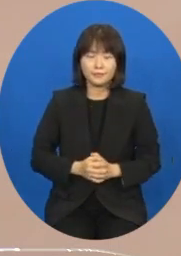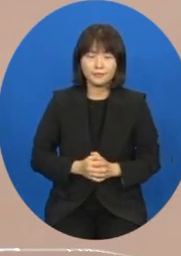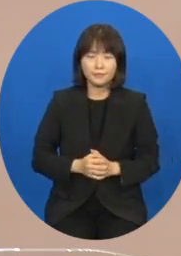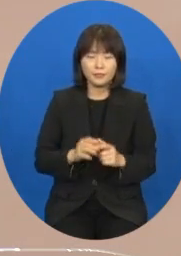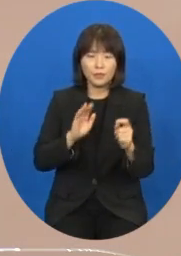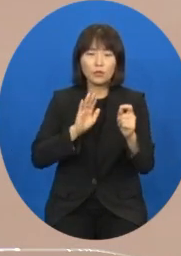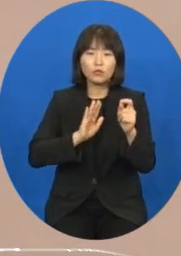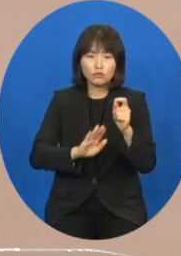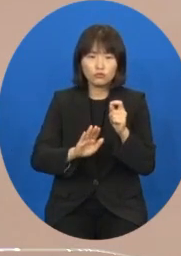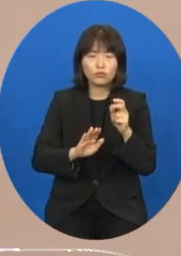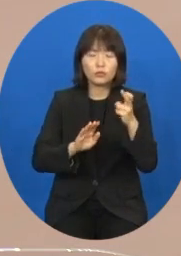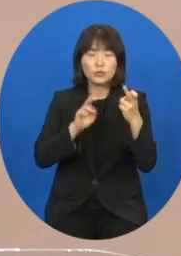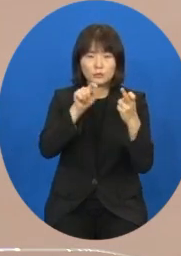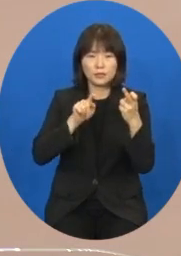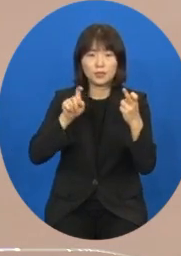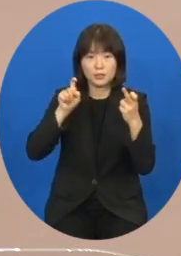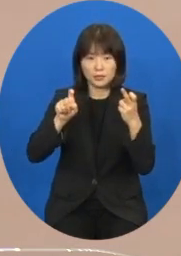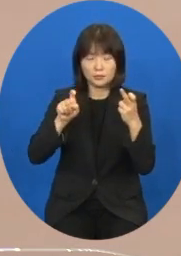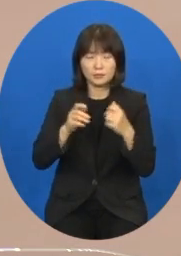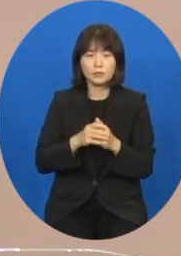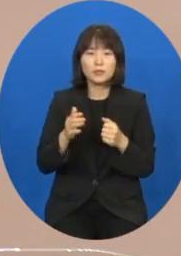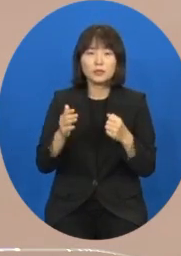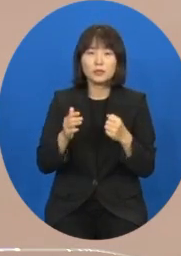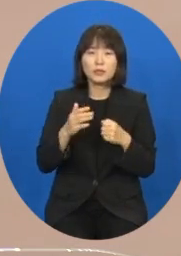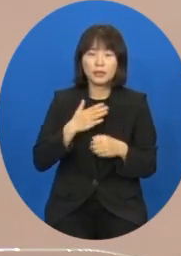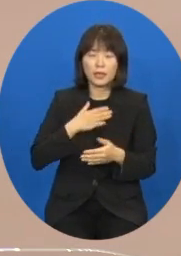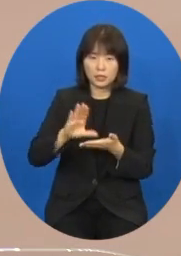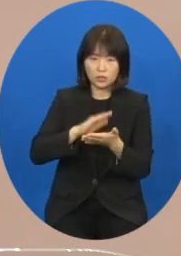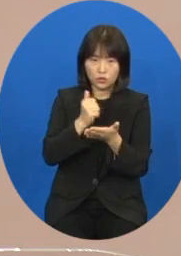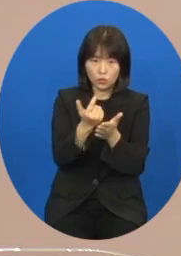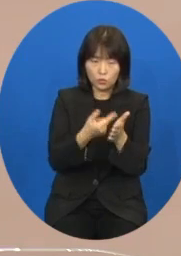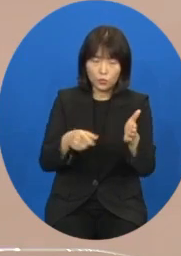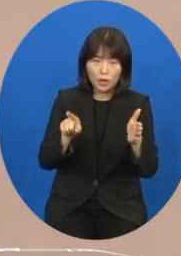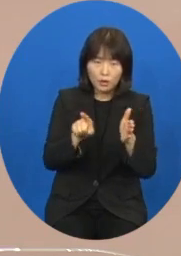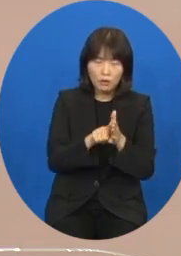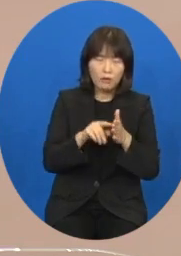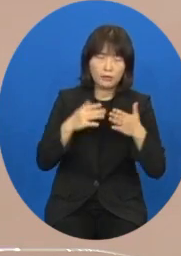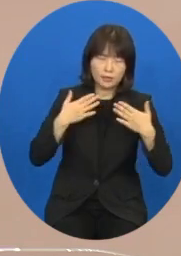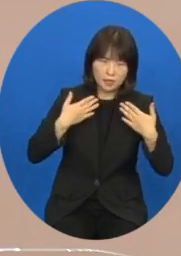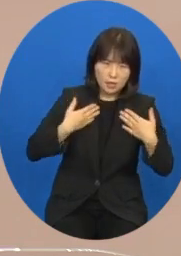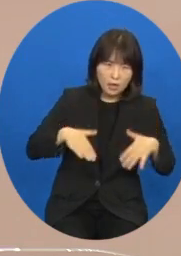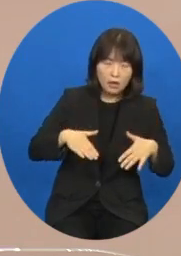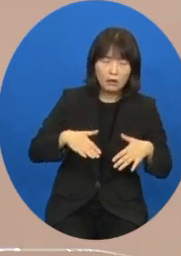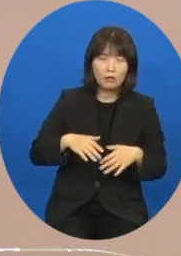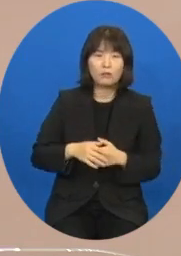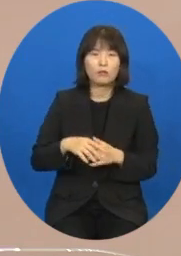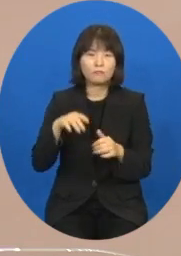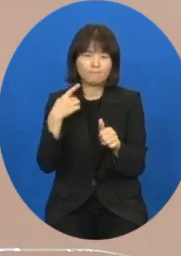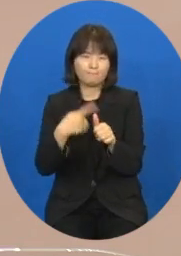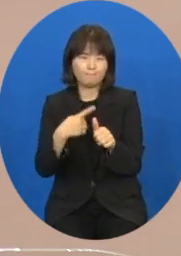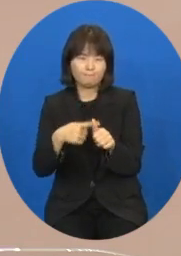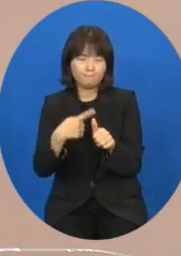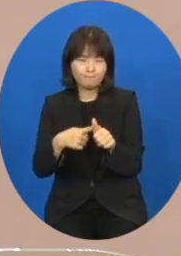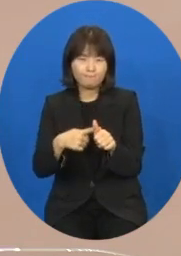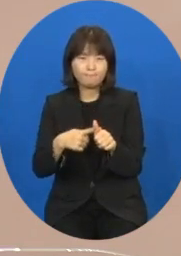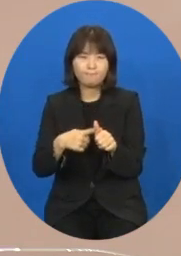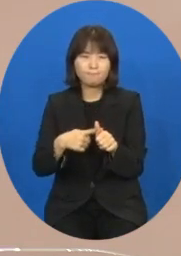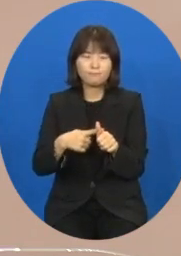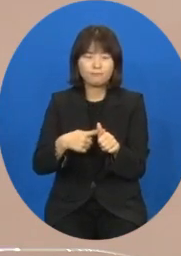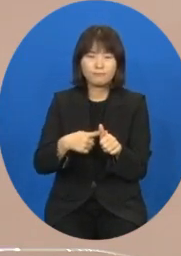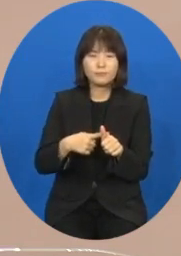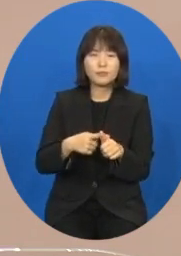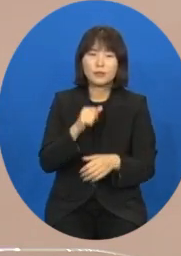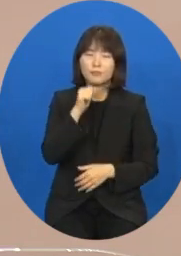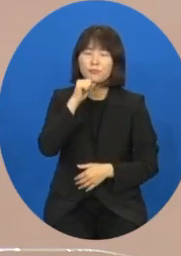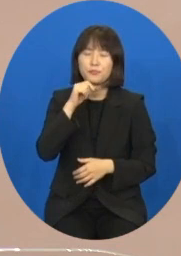고린도후서 12장 10절입니다. 그러므로 내가 그리스도를 위하여 약한 것들과 능욕과